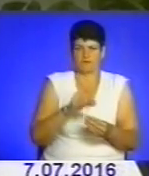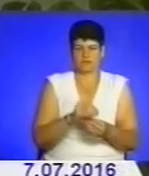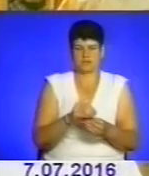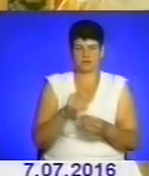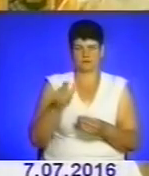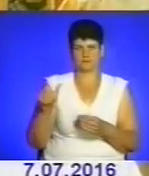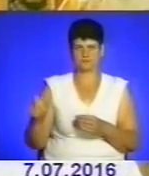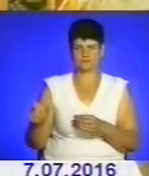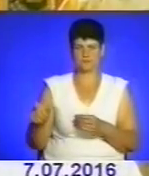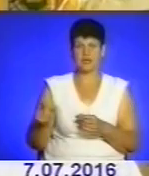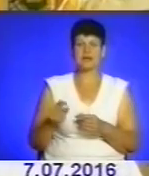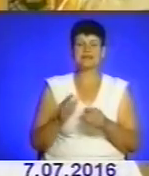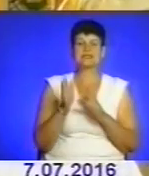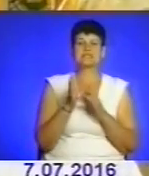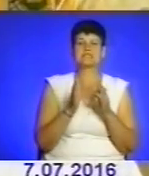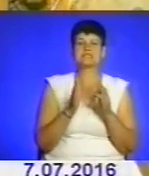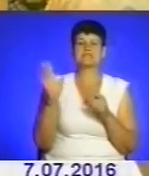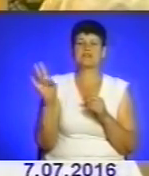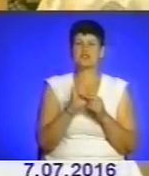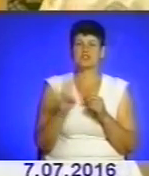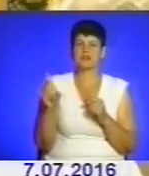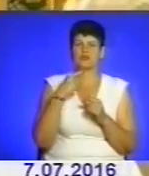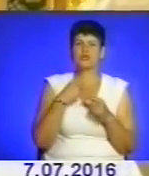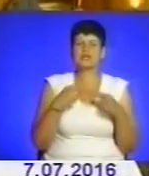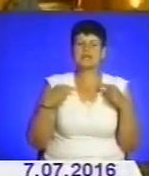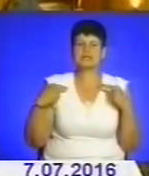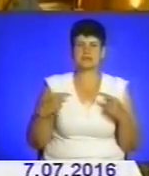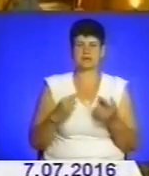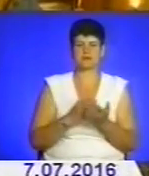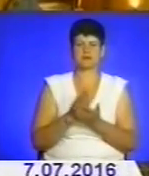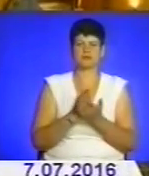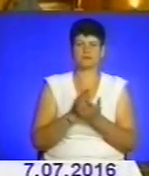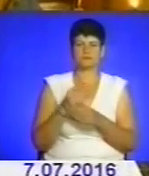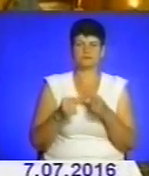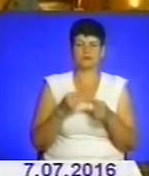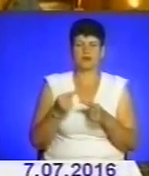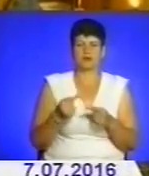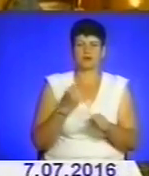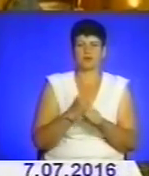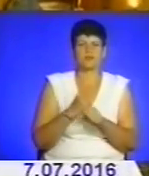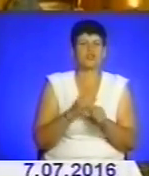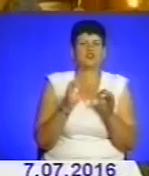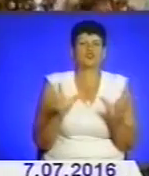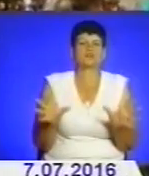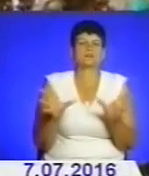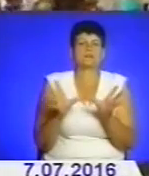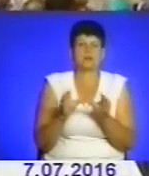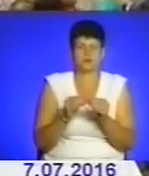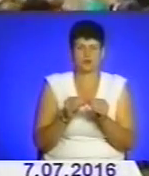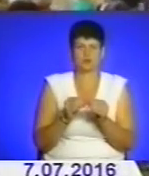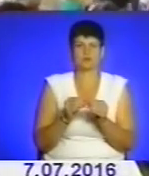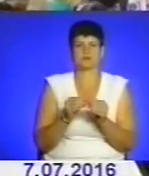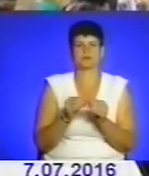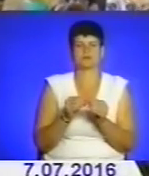нашого. Священники зазначають, що різноманітні обряди, які здійснюють в ніч на Івана Купала, нічого спільного з християнством не